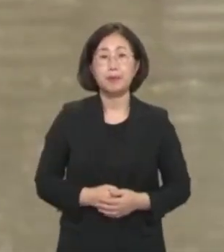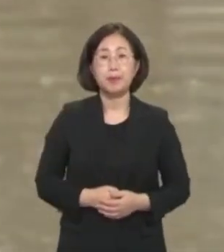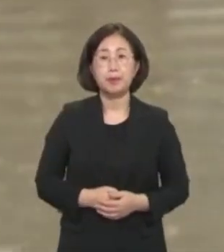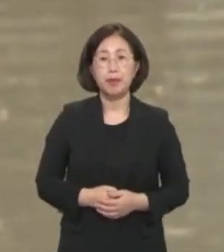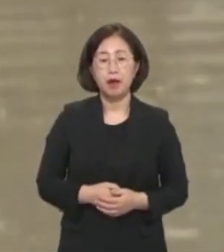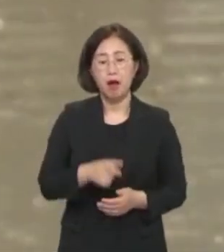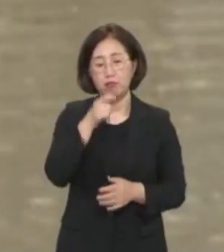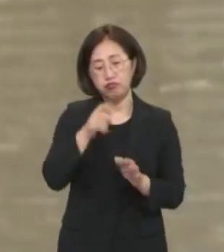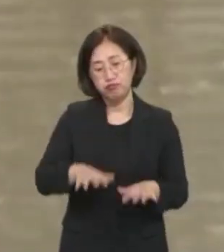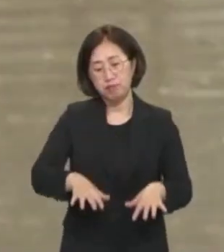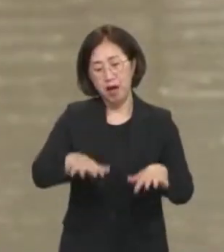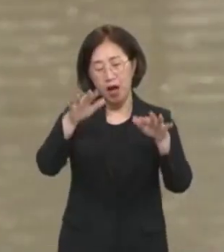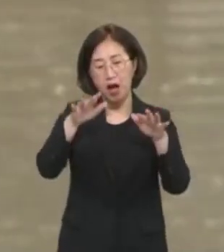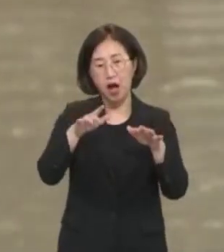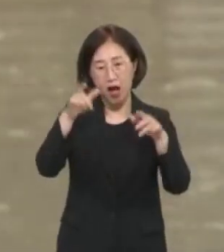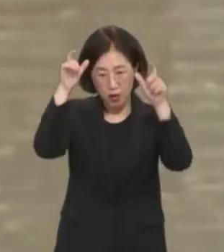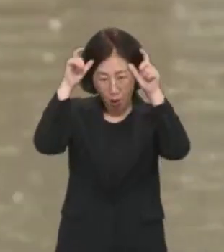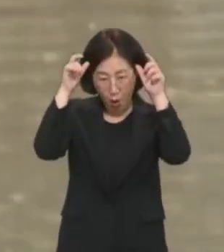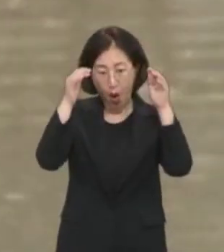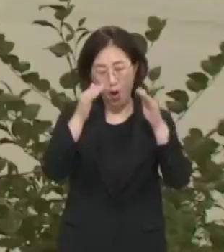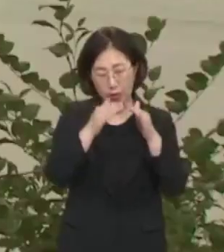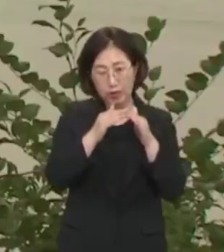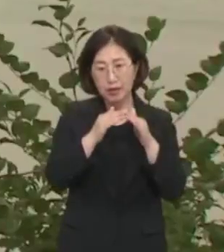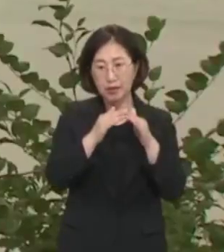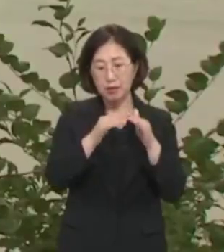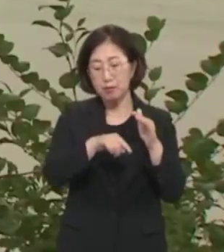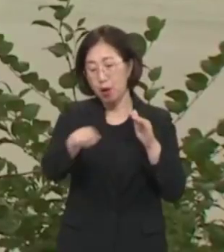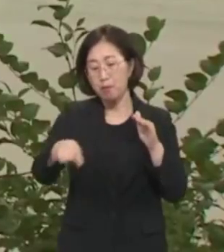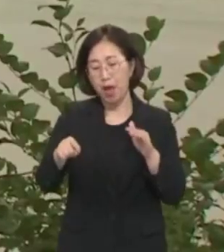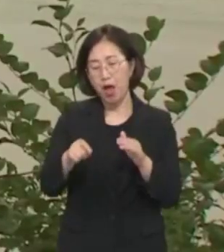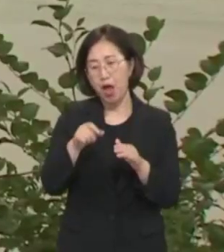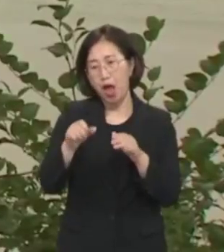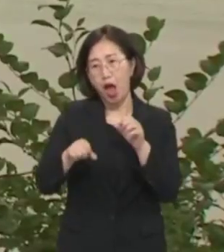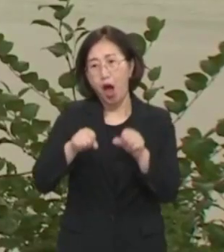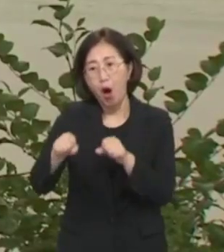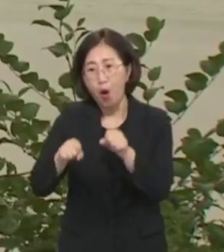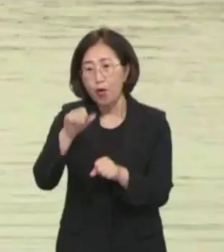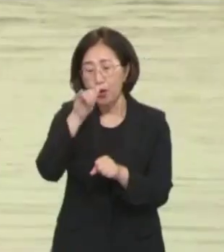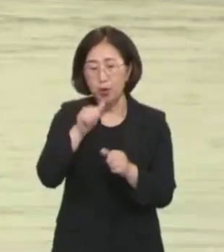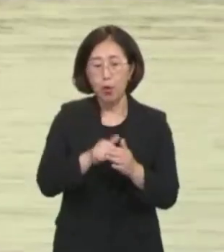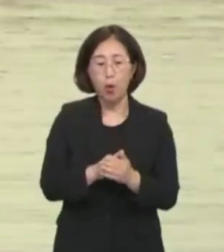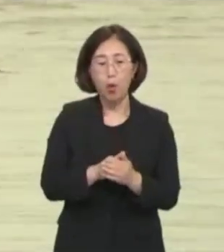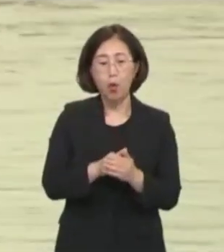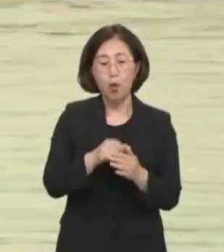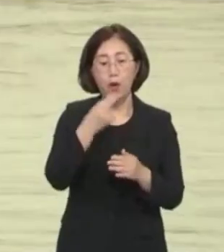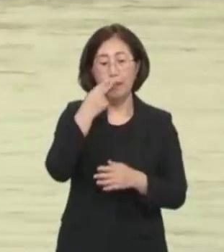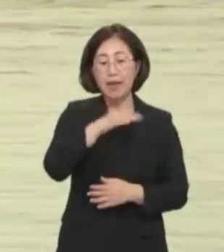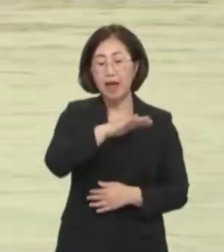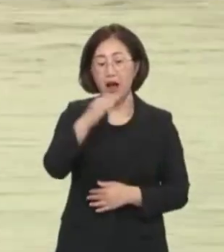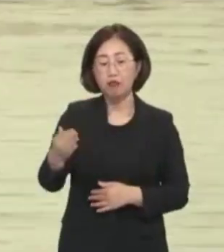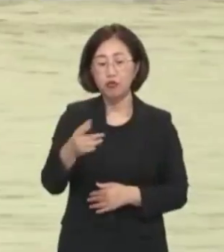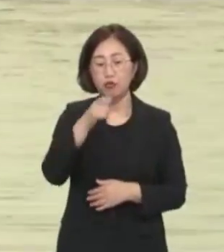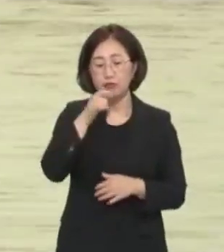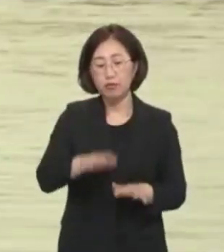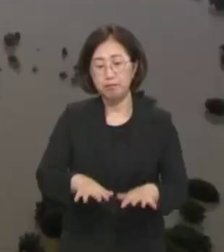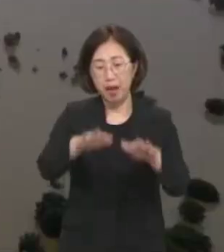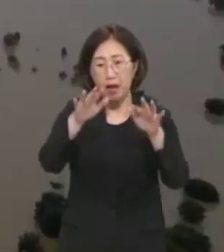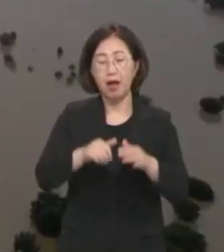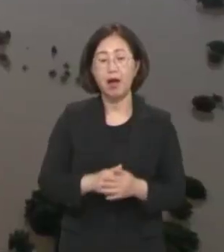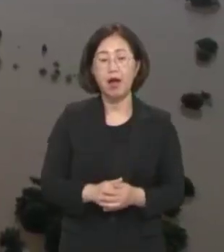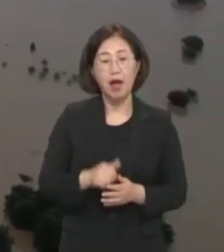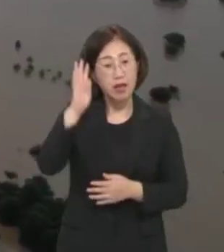물로 가득한 축사 옆으로 소들이 헤엄쳐 다니고 빗물에 잠긴 비닐하우스는 지붕만 빼꼼히 보입니다.